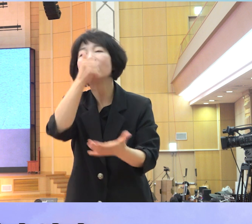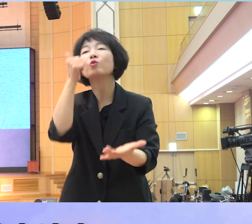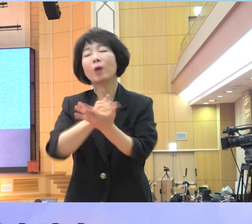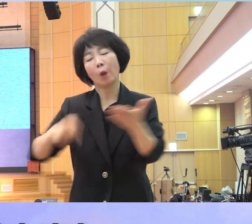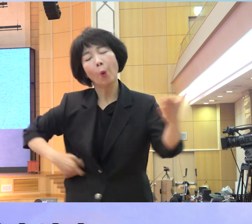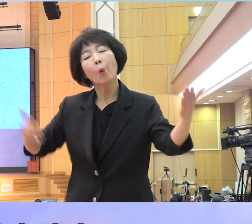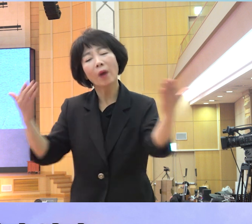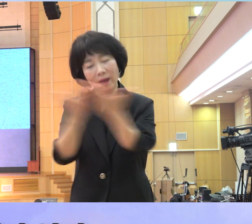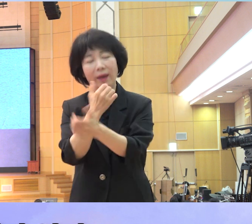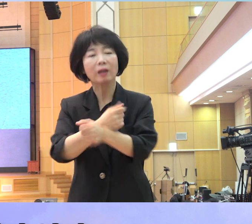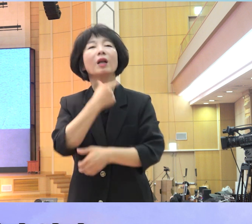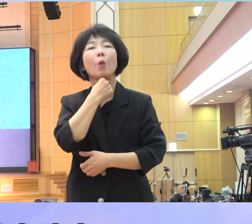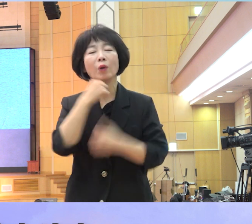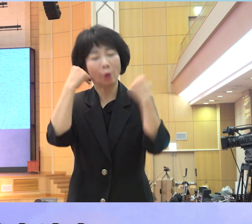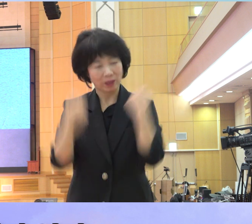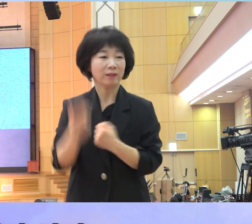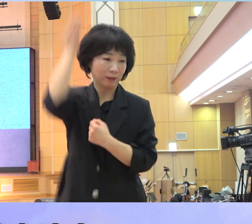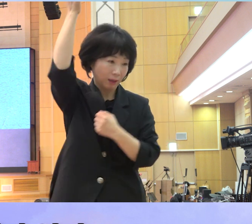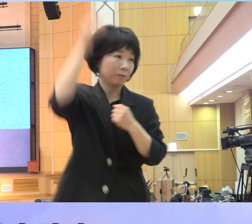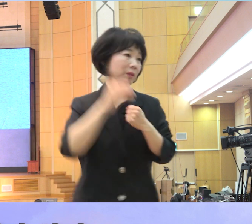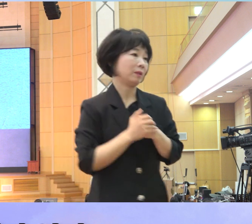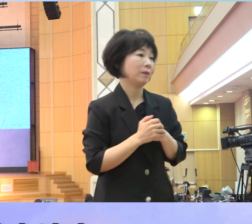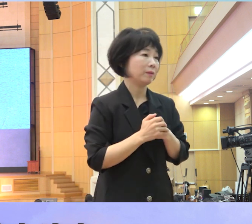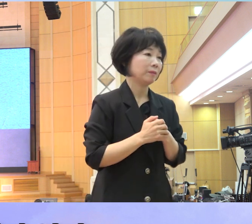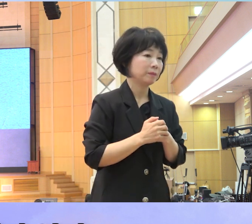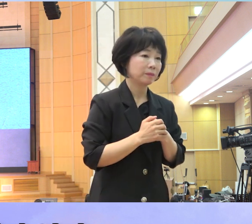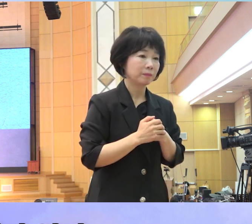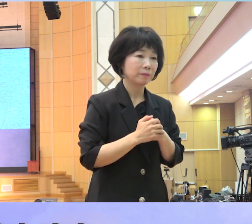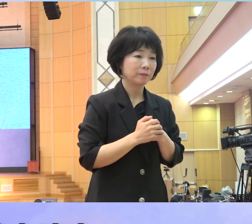이르기를 원하시느니라. 할렐루야.